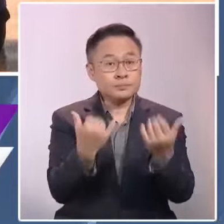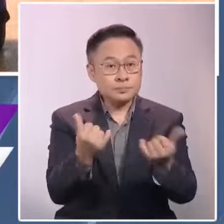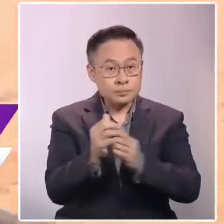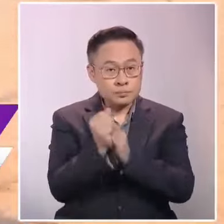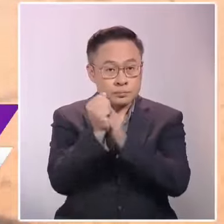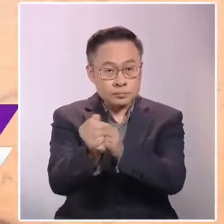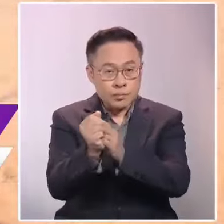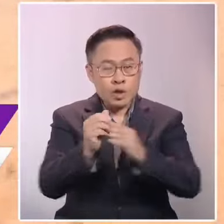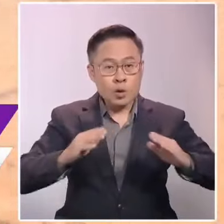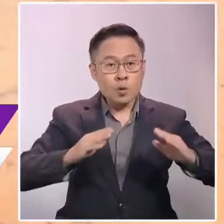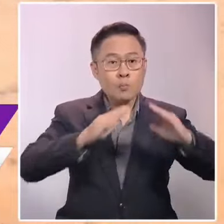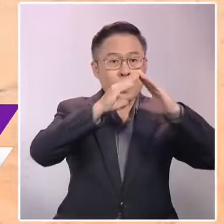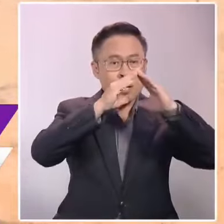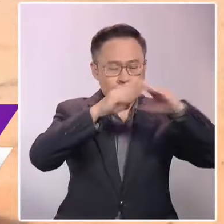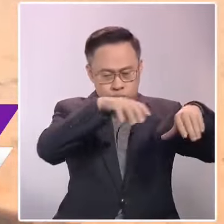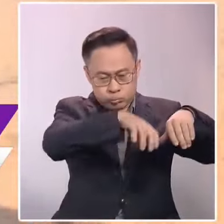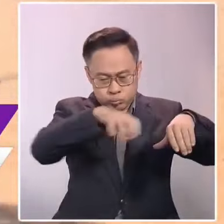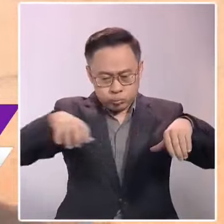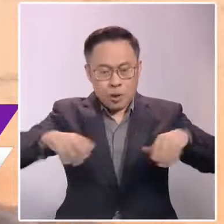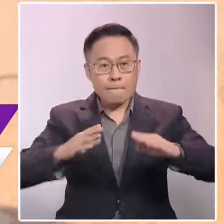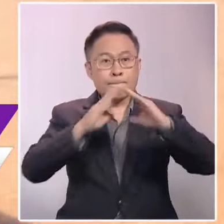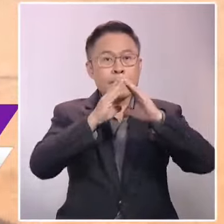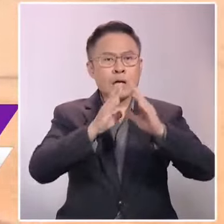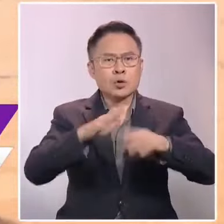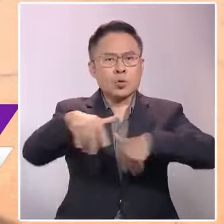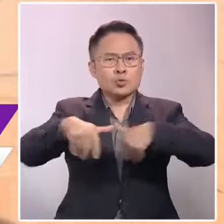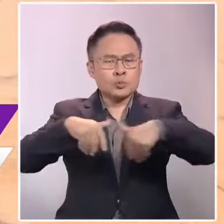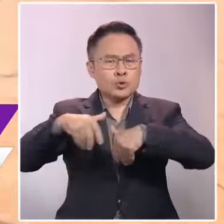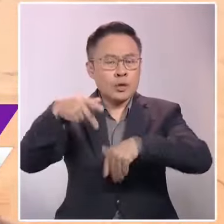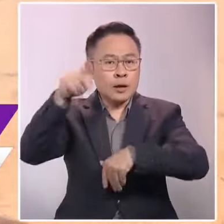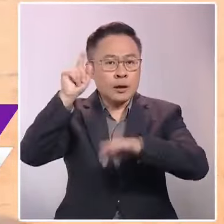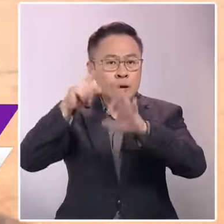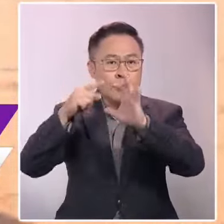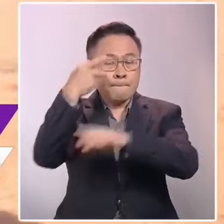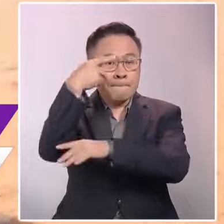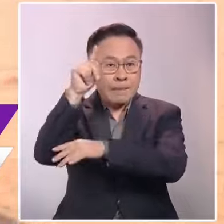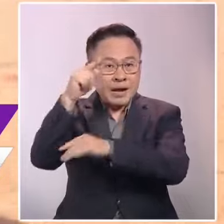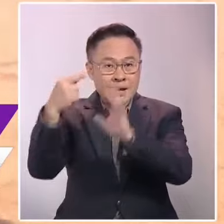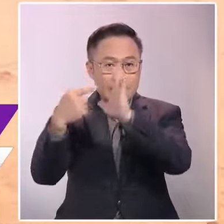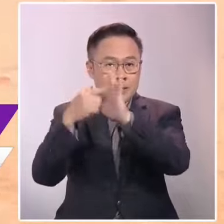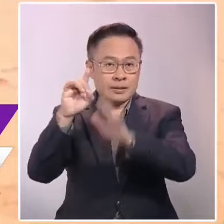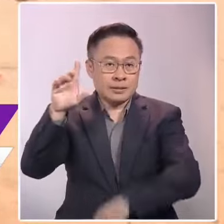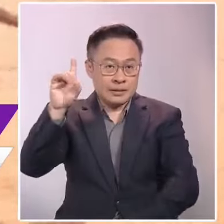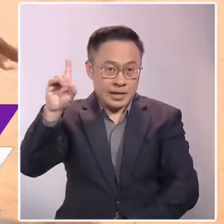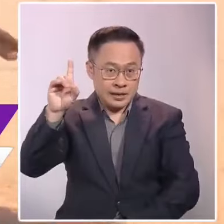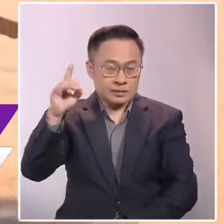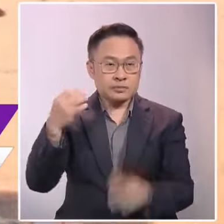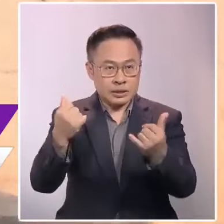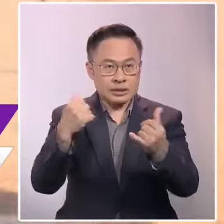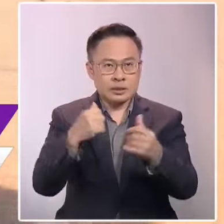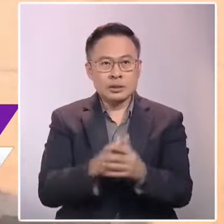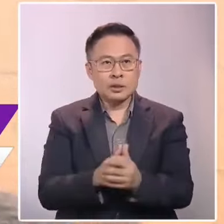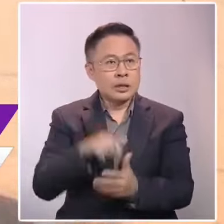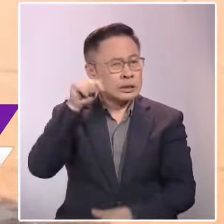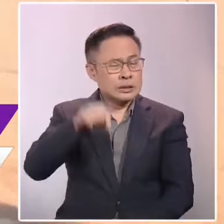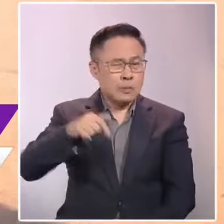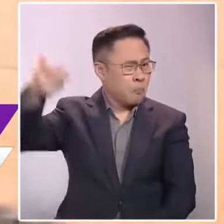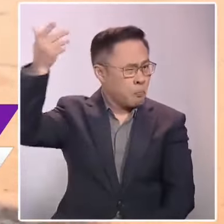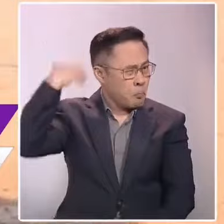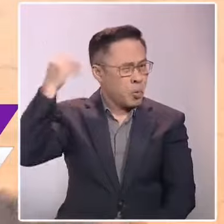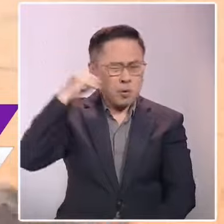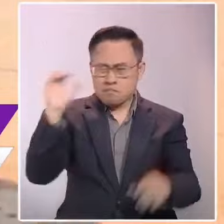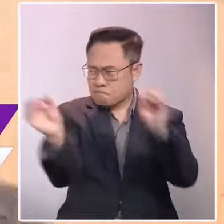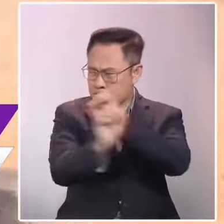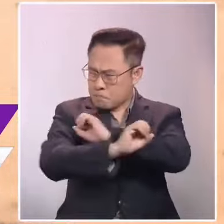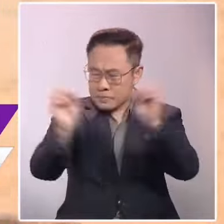พามาที่หมู่บ้านจัดสรรแห่งหนึ่งย่านตำบลป่าแดดซึ่งอยู่ตอนใต้ของเมืองโรมาเล็กน้อยนะครับจุดนี้ไม่เคยถูกน้ำท่วมมาก่อน